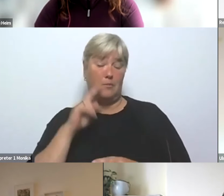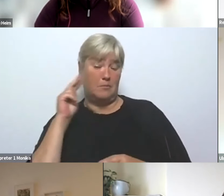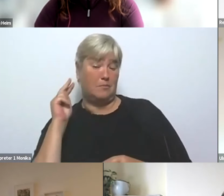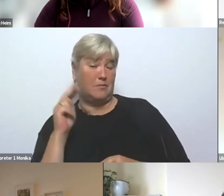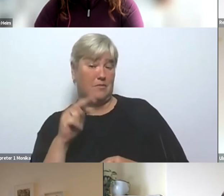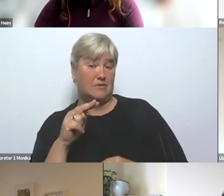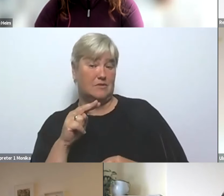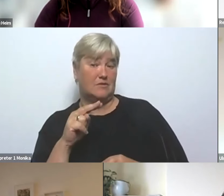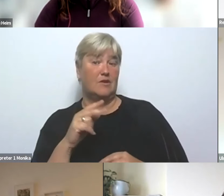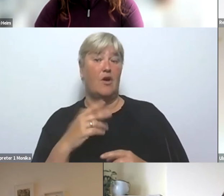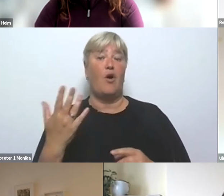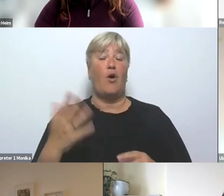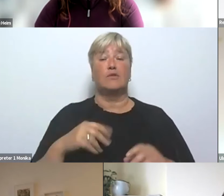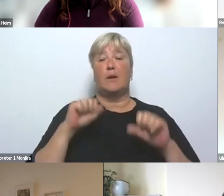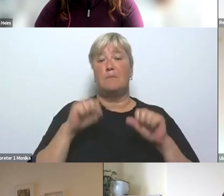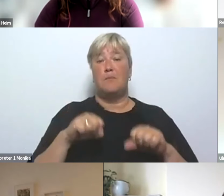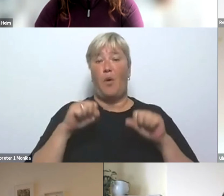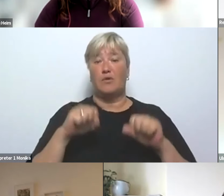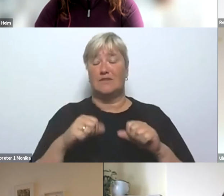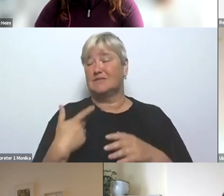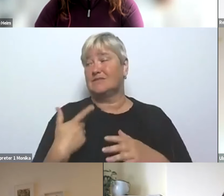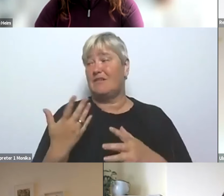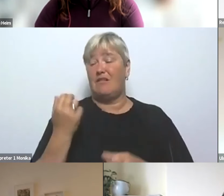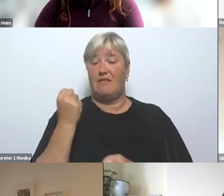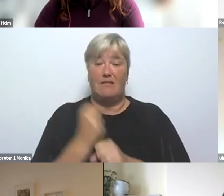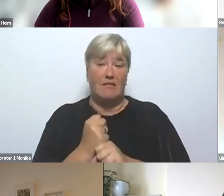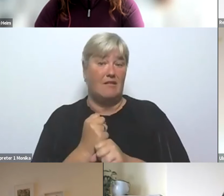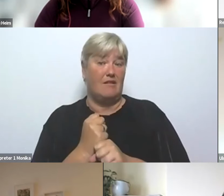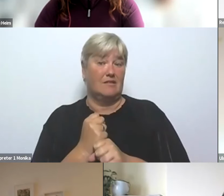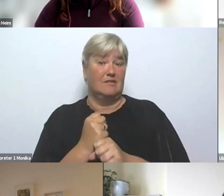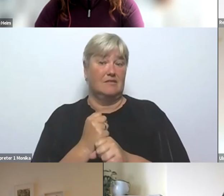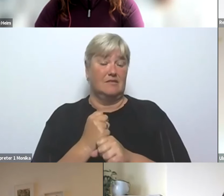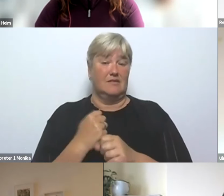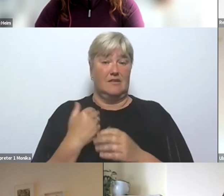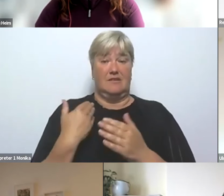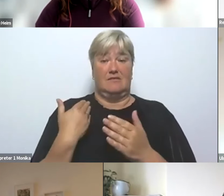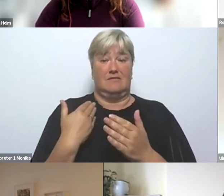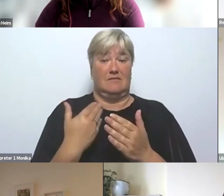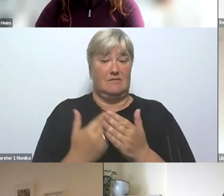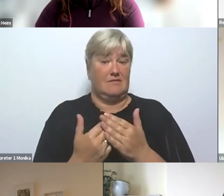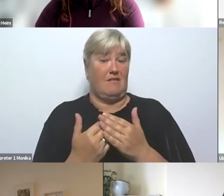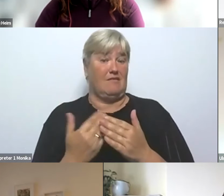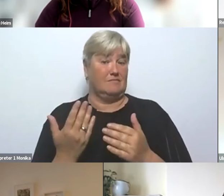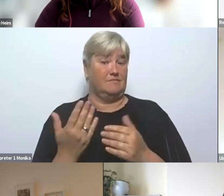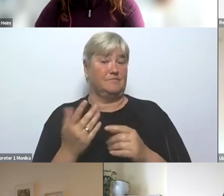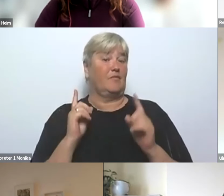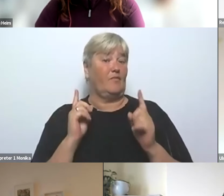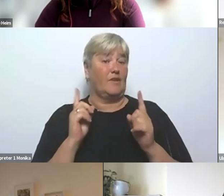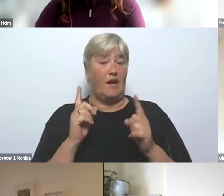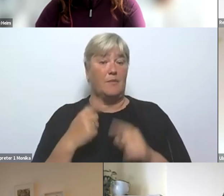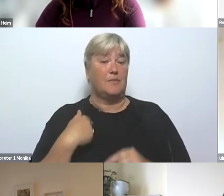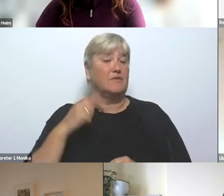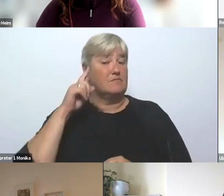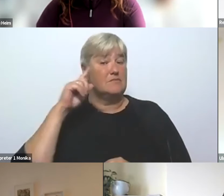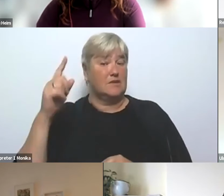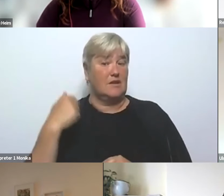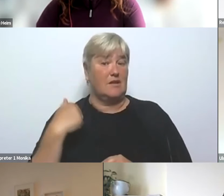Sicht des Potenzials, kann natürlich sehr, sehr nahe liegen. Aber ich denke, ich habe